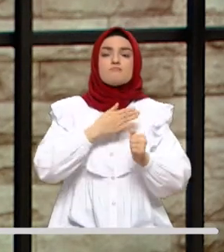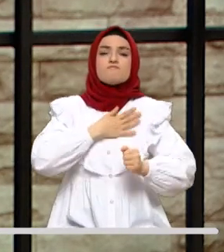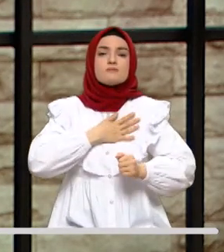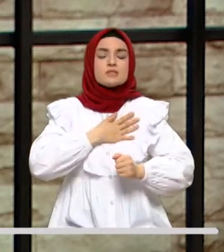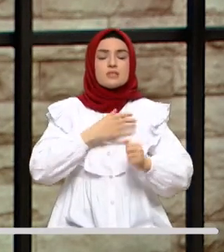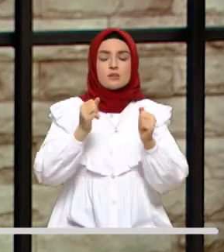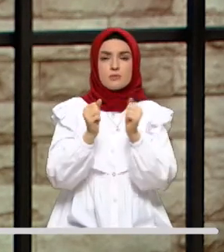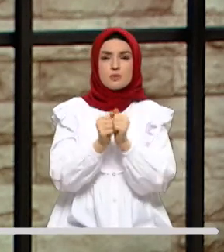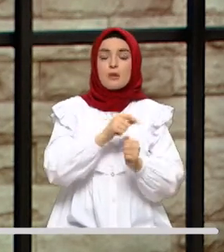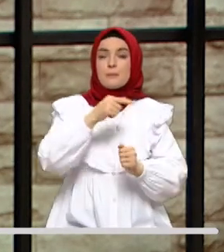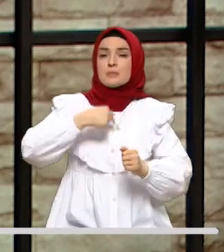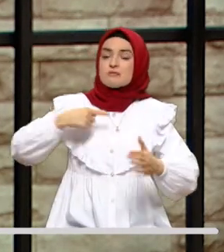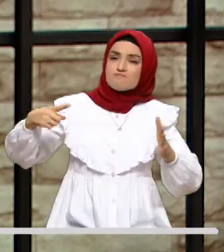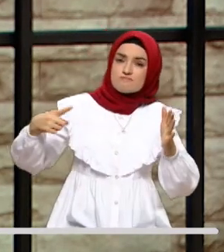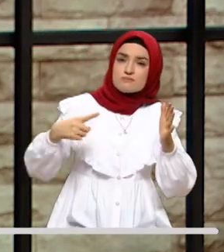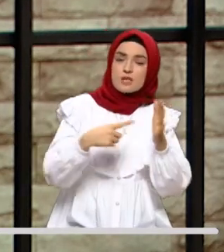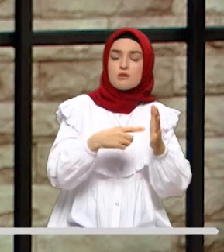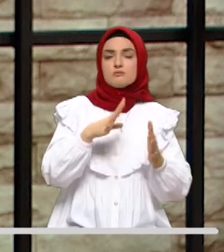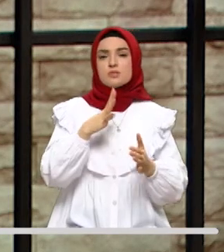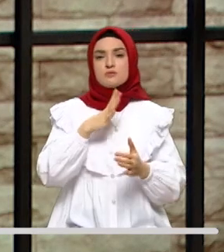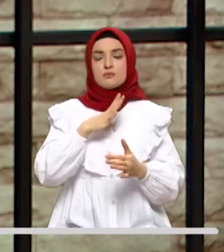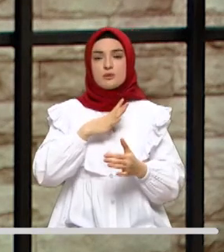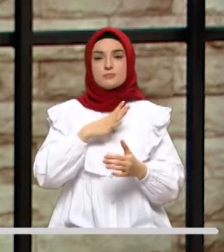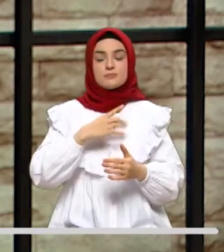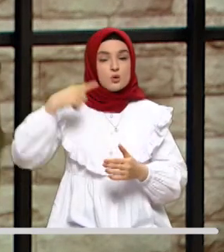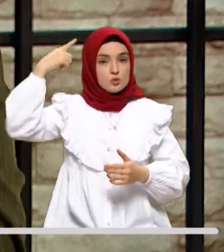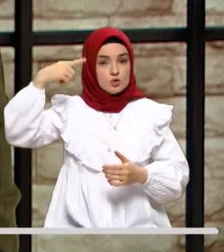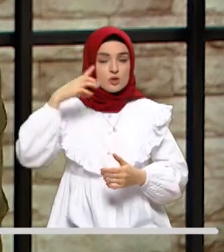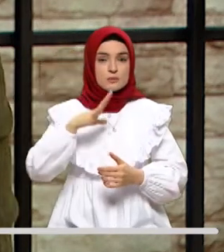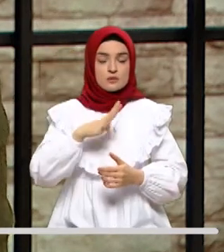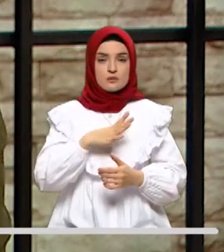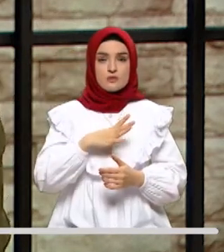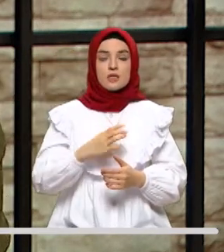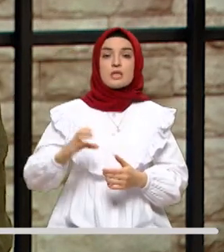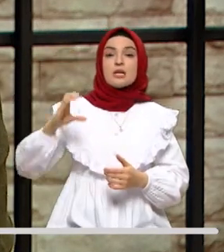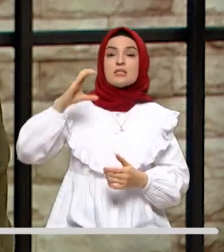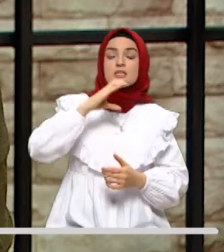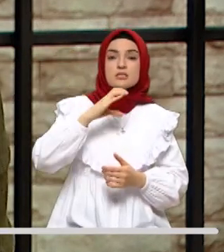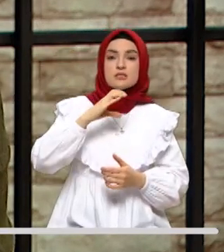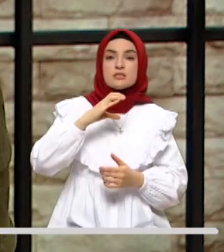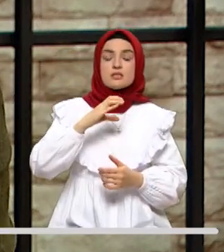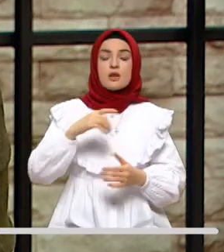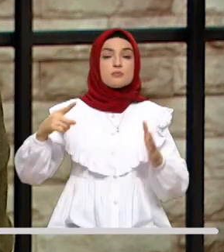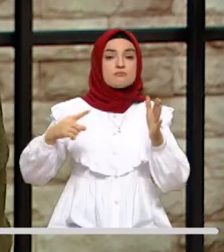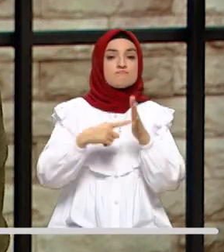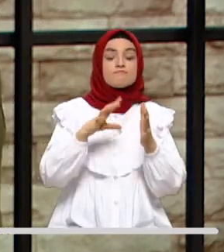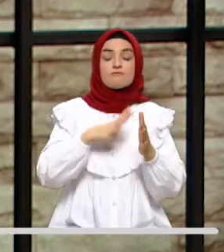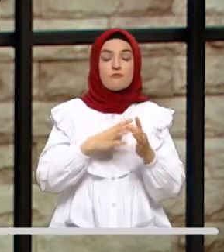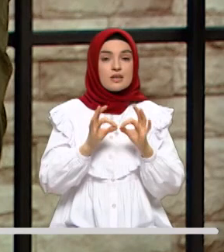bizim şiarımız ve şuurumuz var. Şuur şiara bağlıdır. İslam'ın şiarı var. Nedir İslam'ın